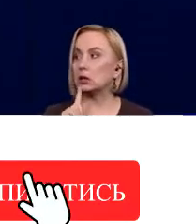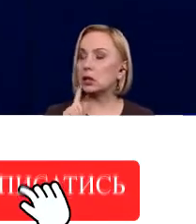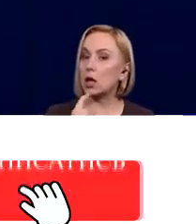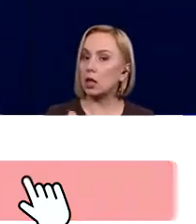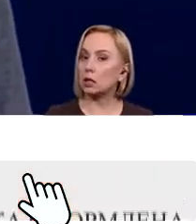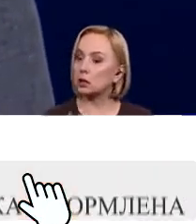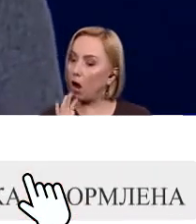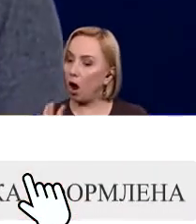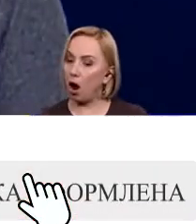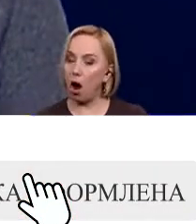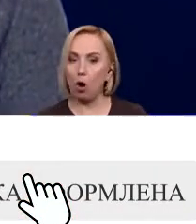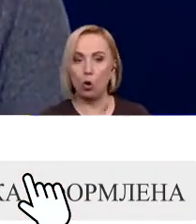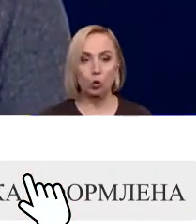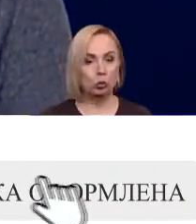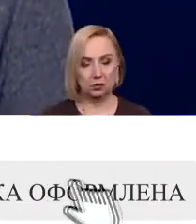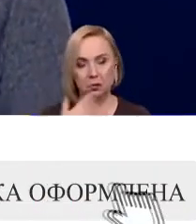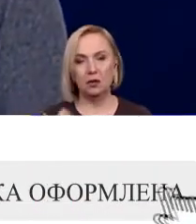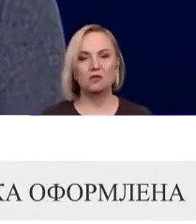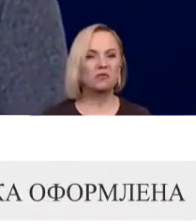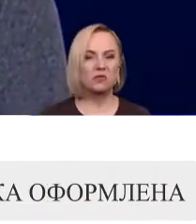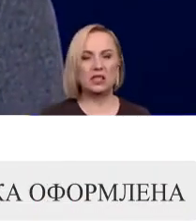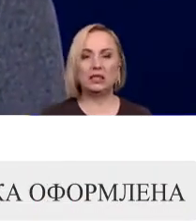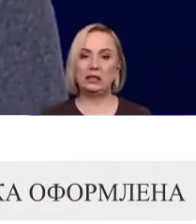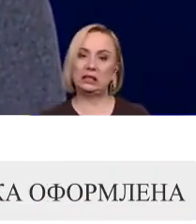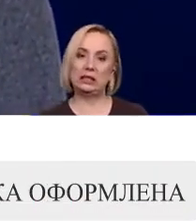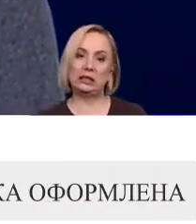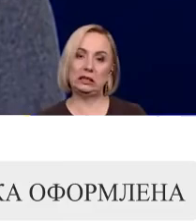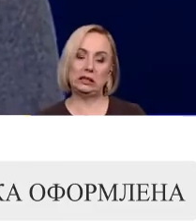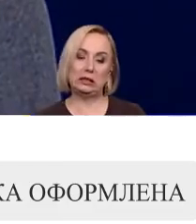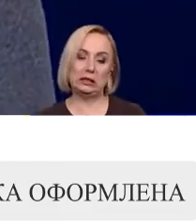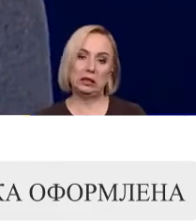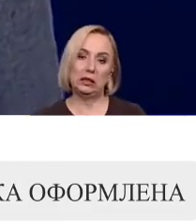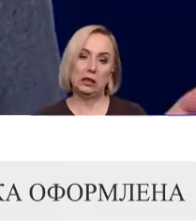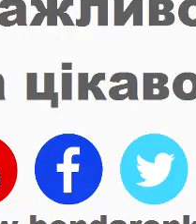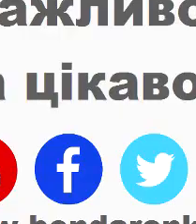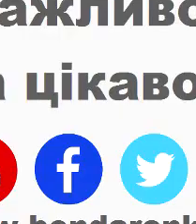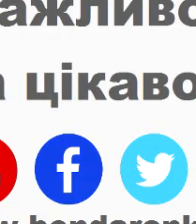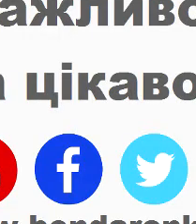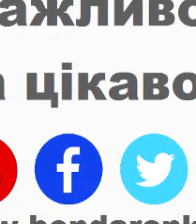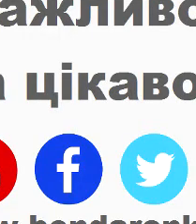людей не дбає. Всім цікавить одне – вкрасти якомога більше грошей.